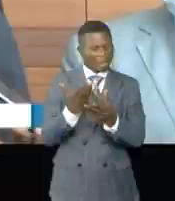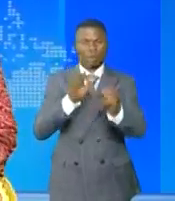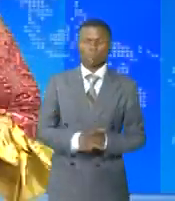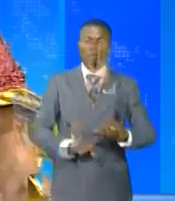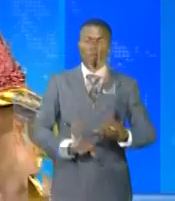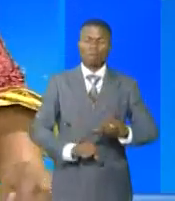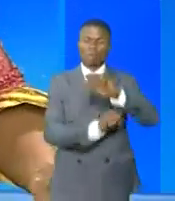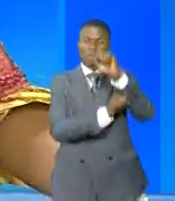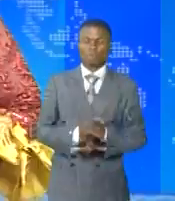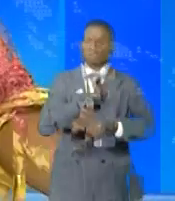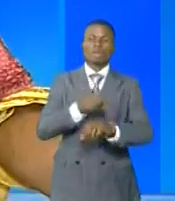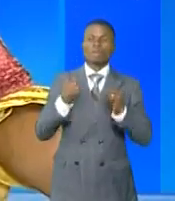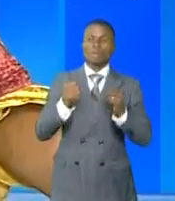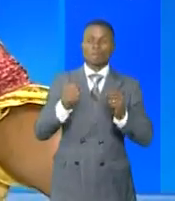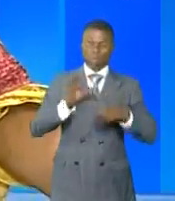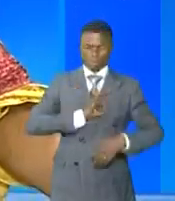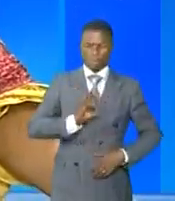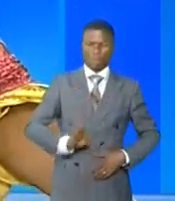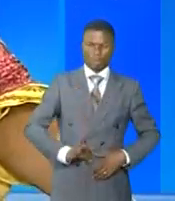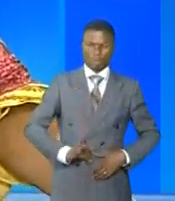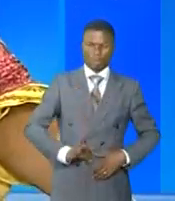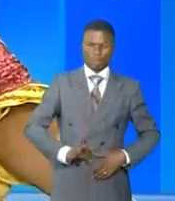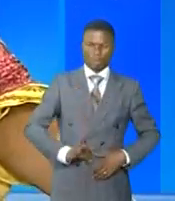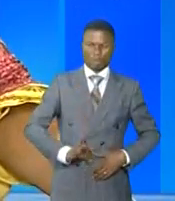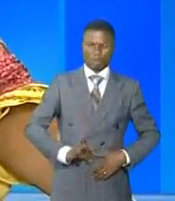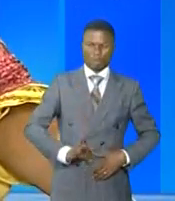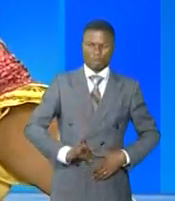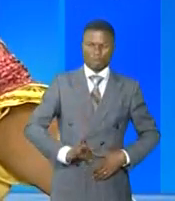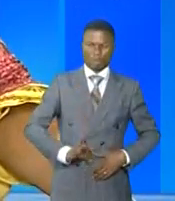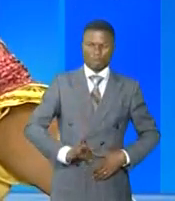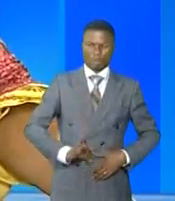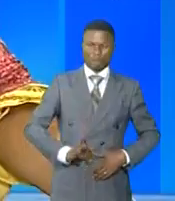du pays à la tête de cette institution